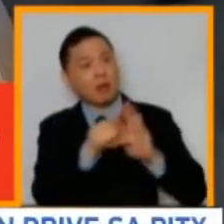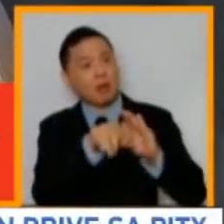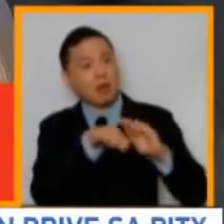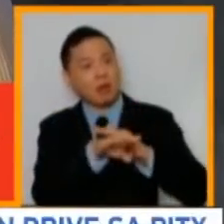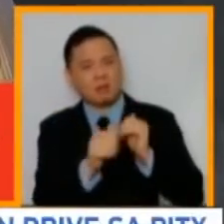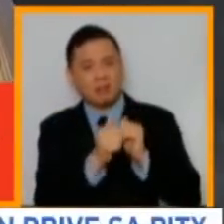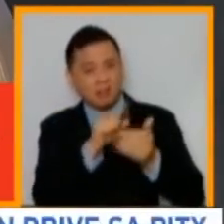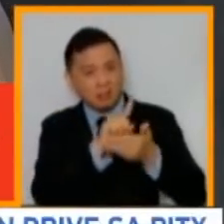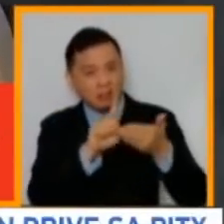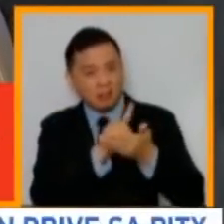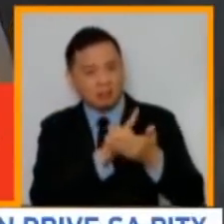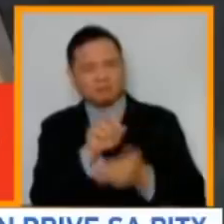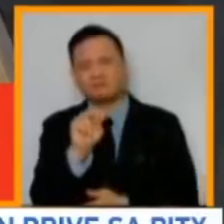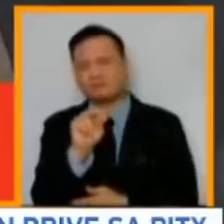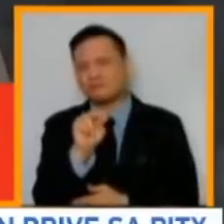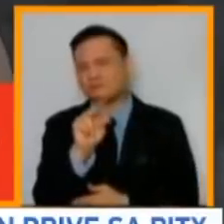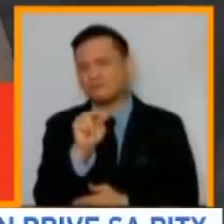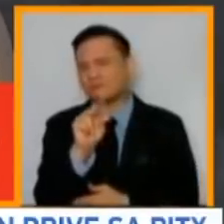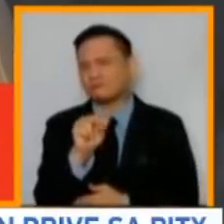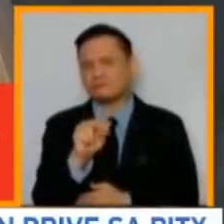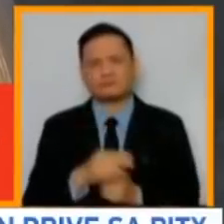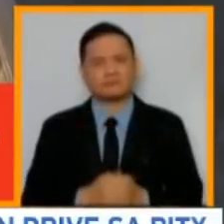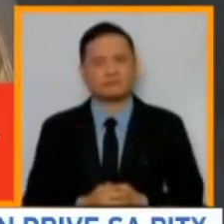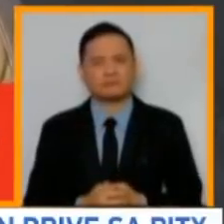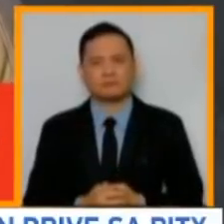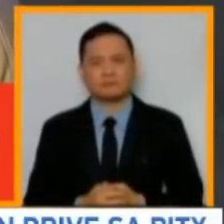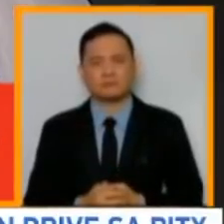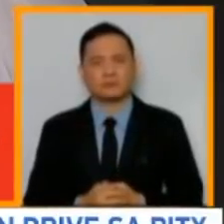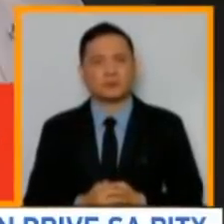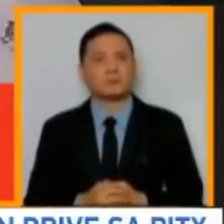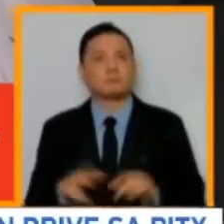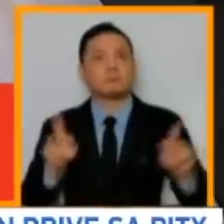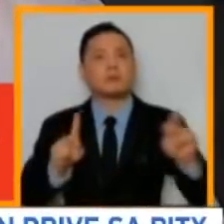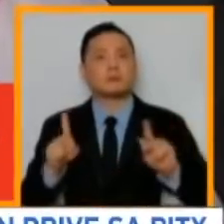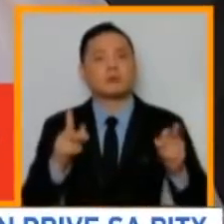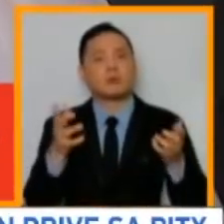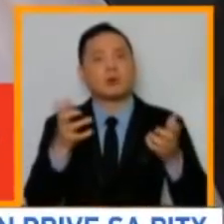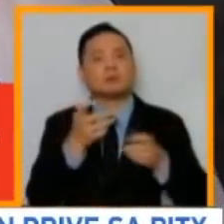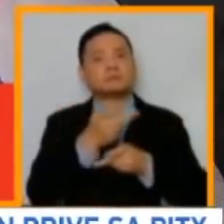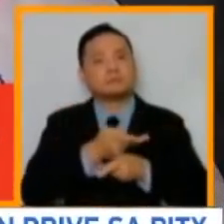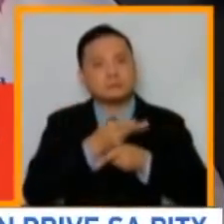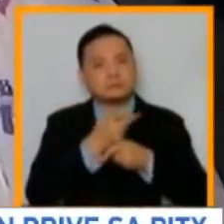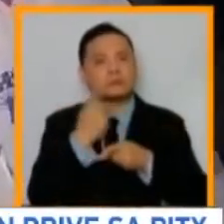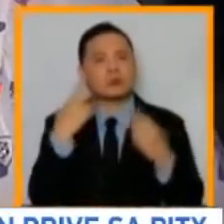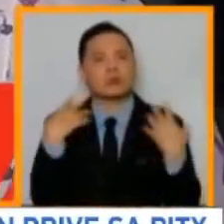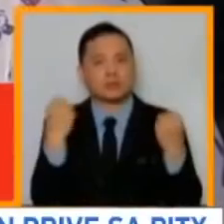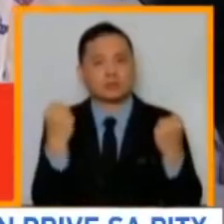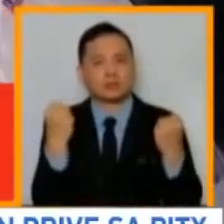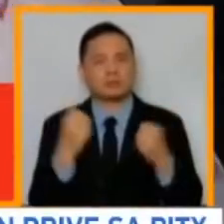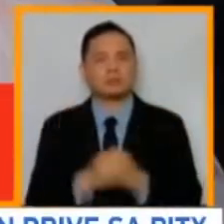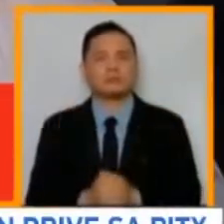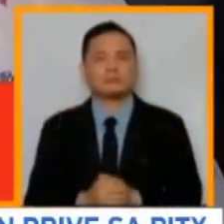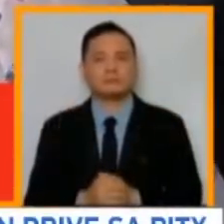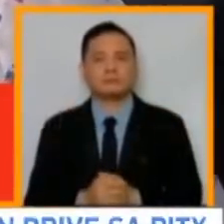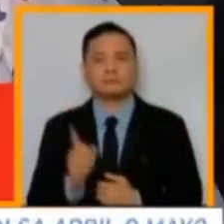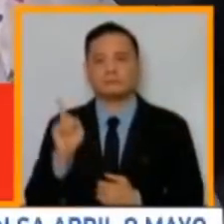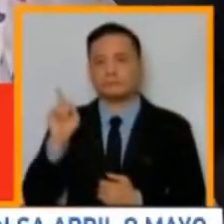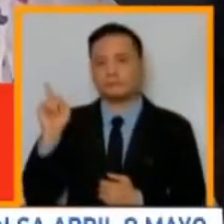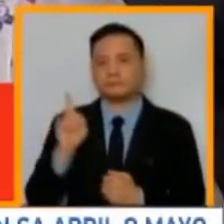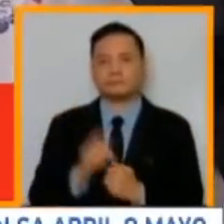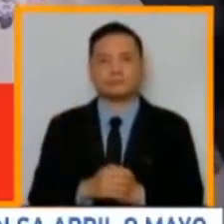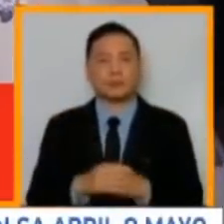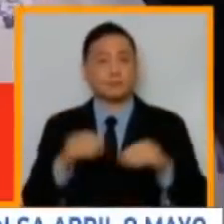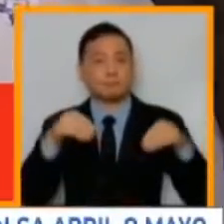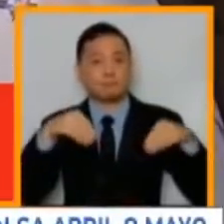Siyempre, hindi naman nag-iingat lang rin tayo sa kalusugan natin. Dapat po. Kahit palengke, may gate, dapat bakunado lahat ng